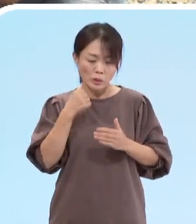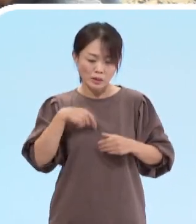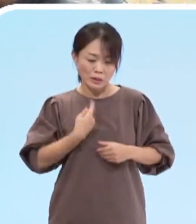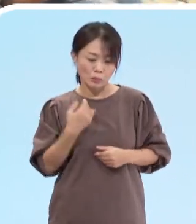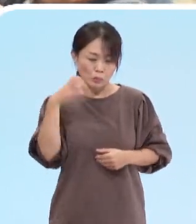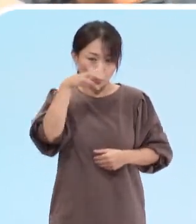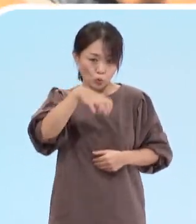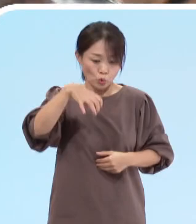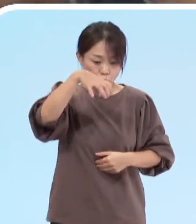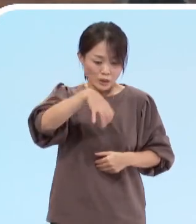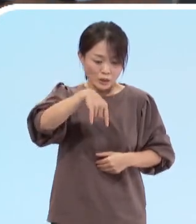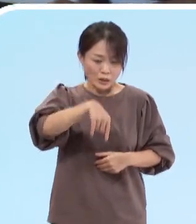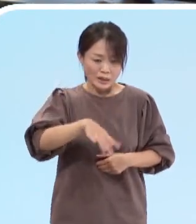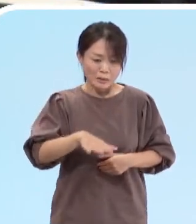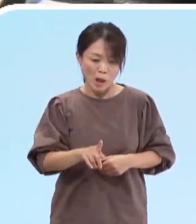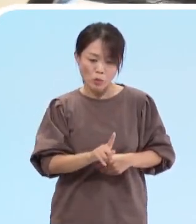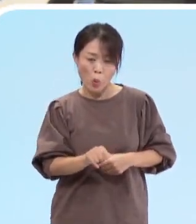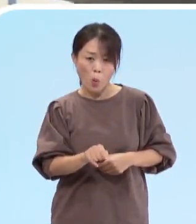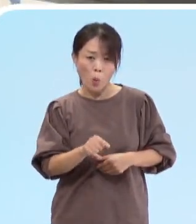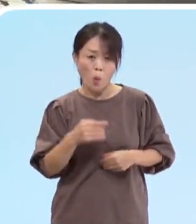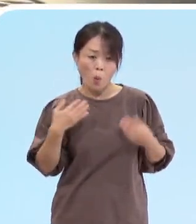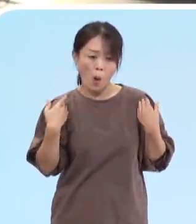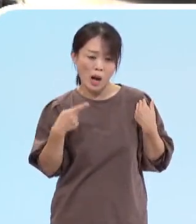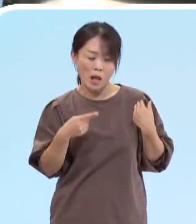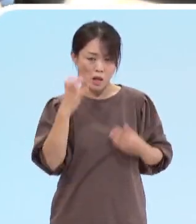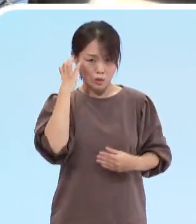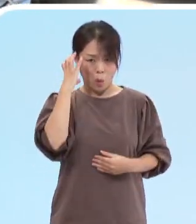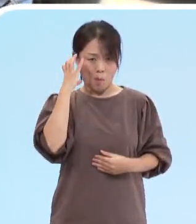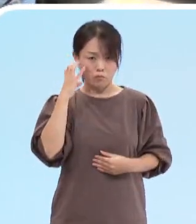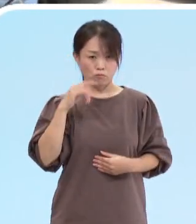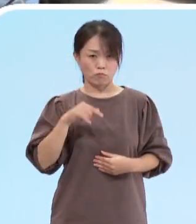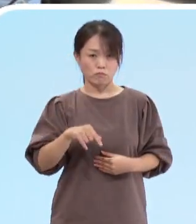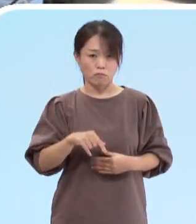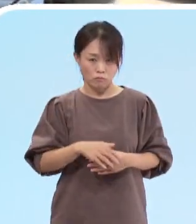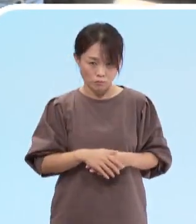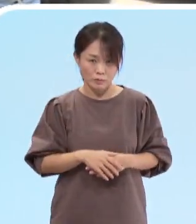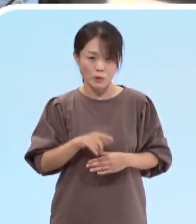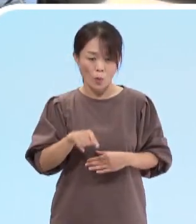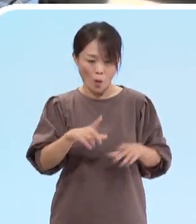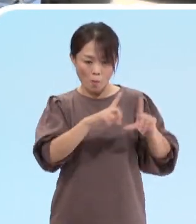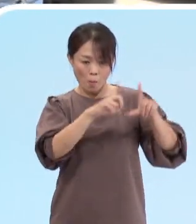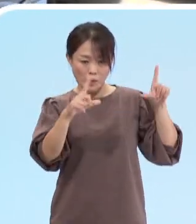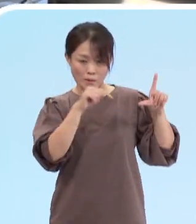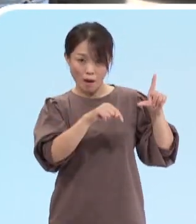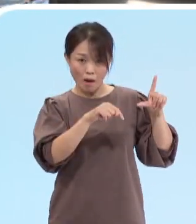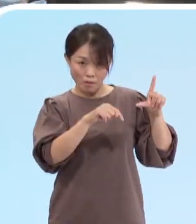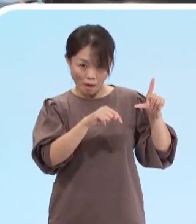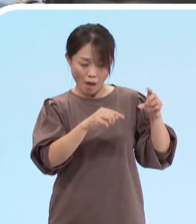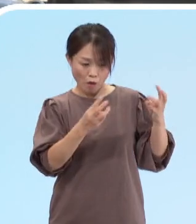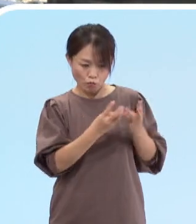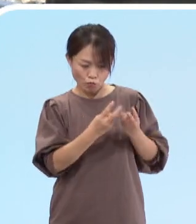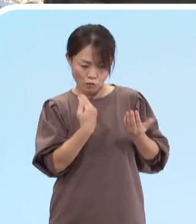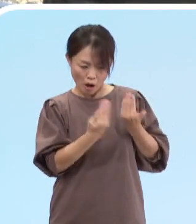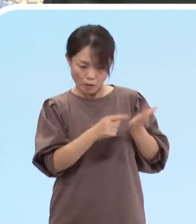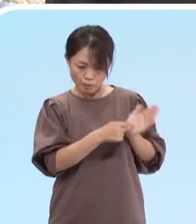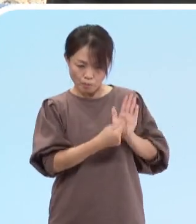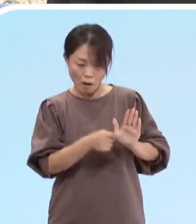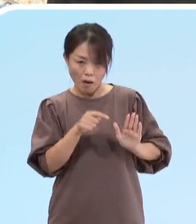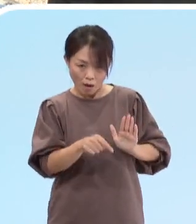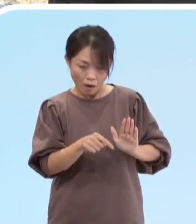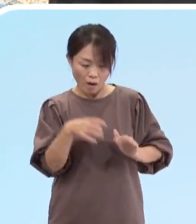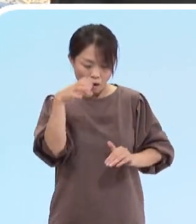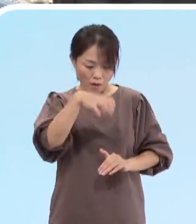に今自分の重機の刃先がどこに行ったかがわからないと困りますよね。 はい、 なのでそれがリアルタイムで分かれ